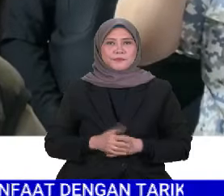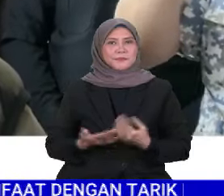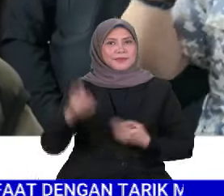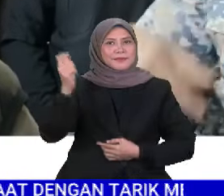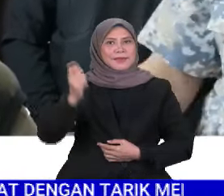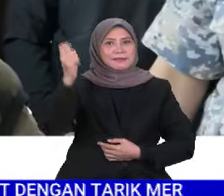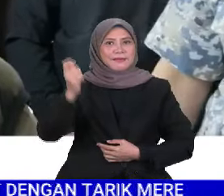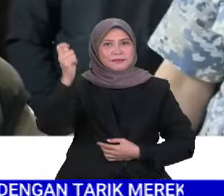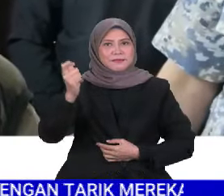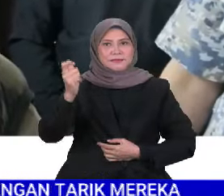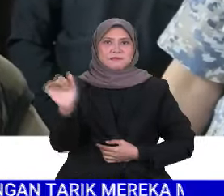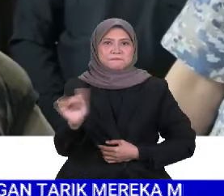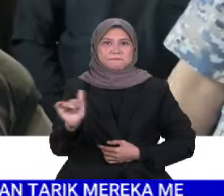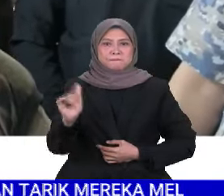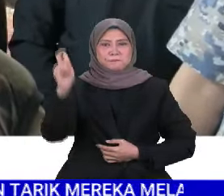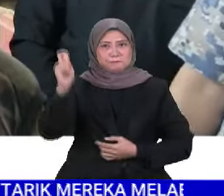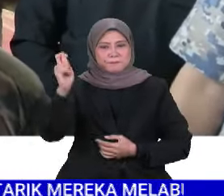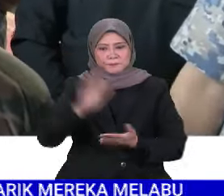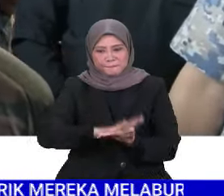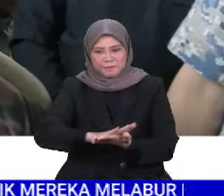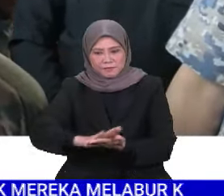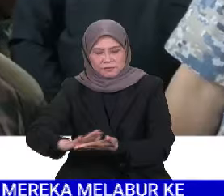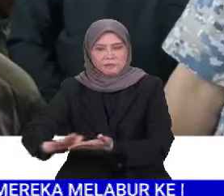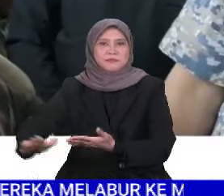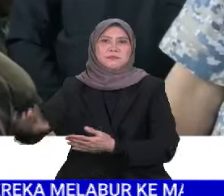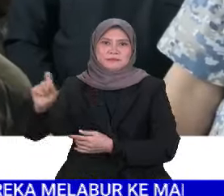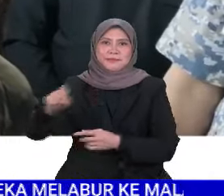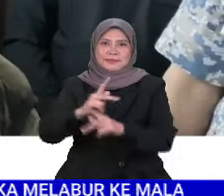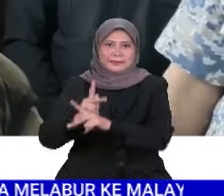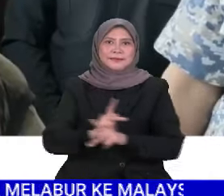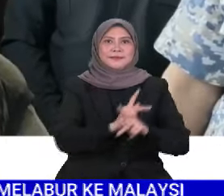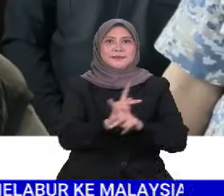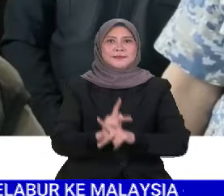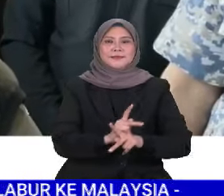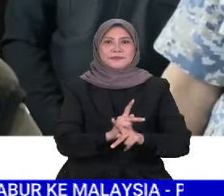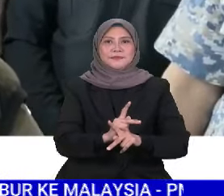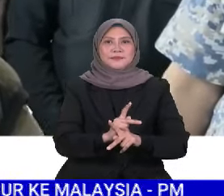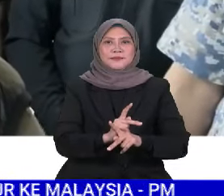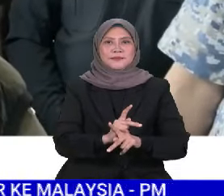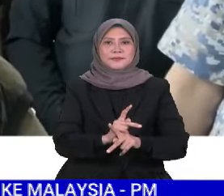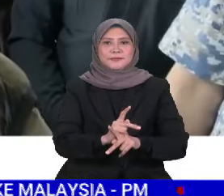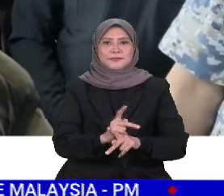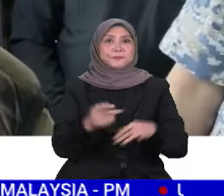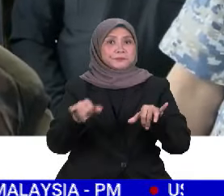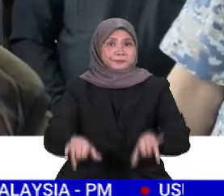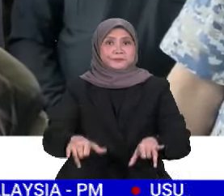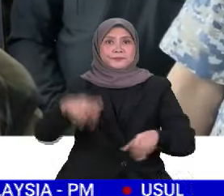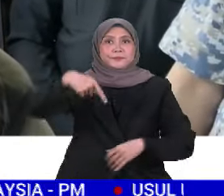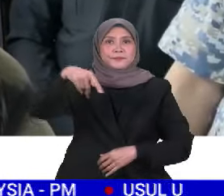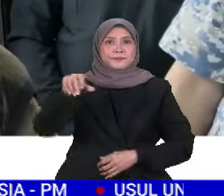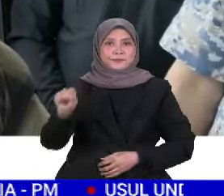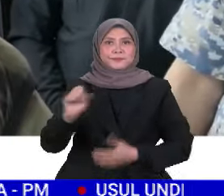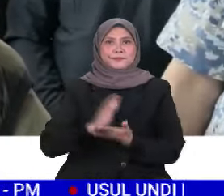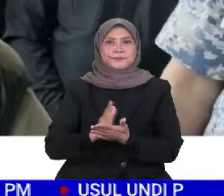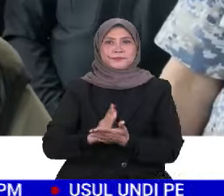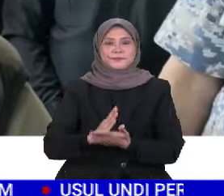bilik-bilik tandas ini dengan sebaik mungkin. Jagalah kebersihan, ya. Mustahak jaga kebersihan semasa berada di PPS